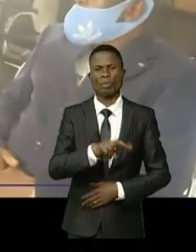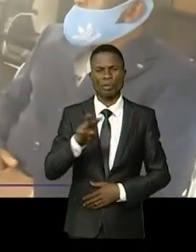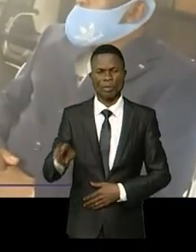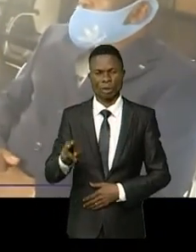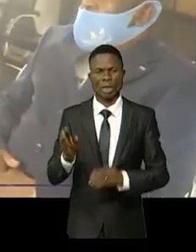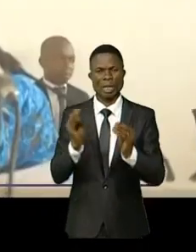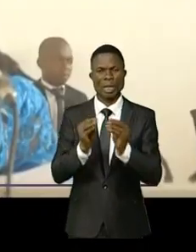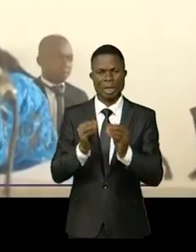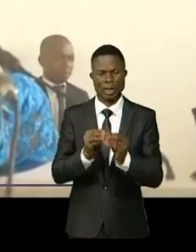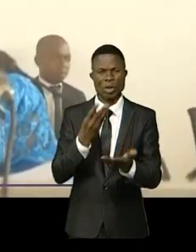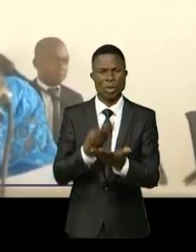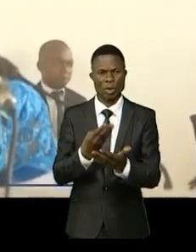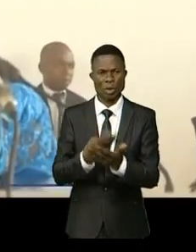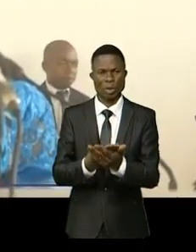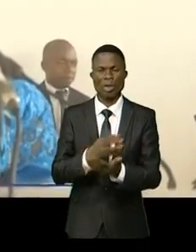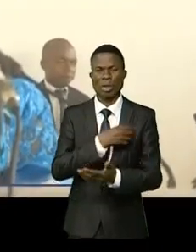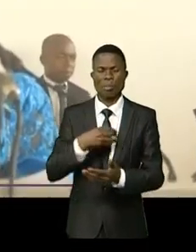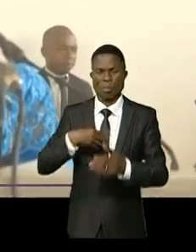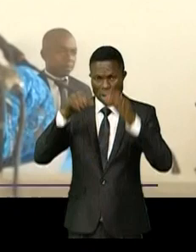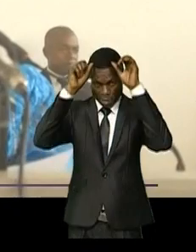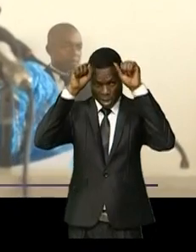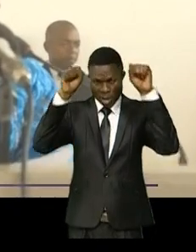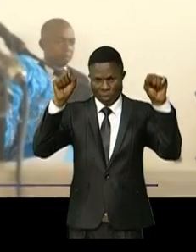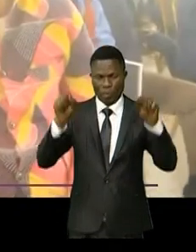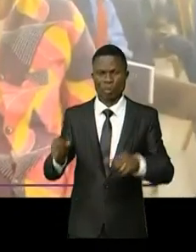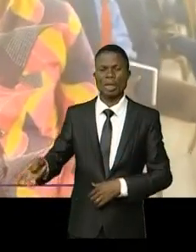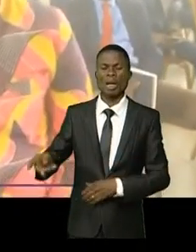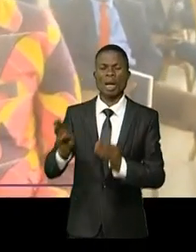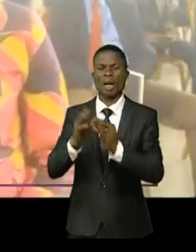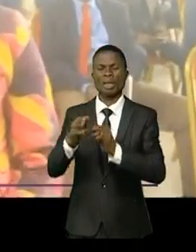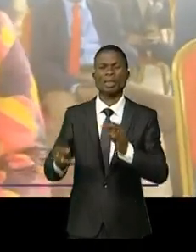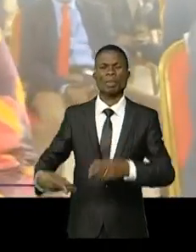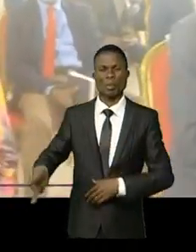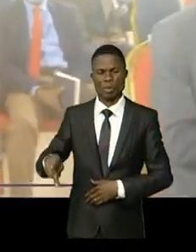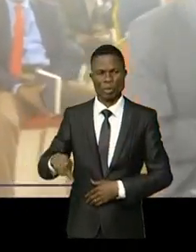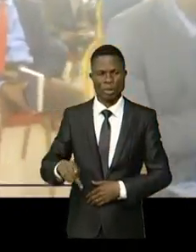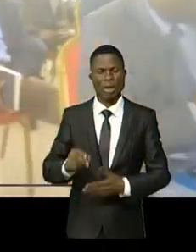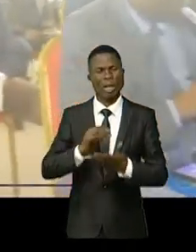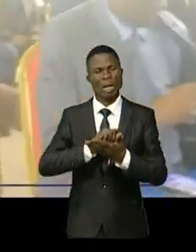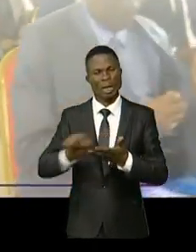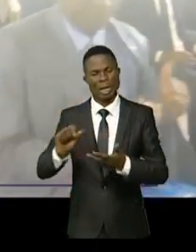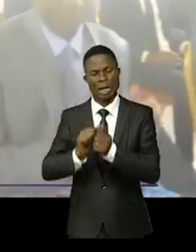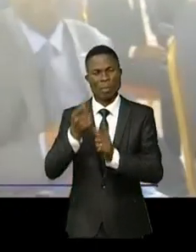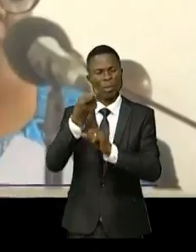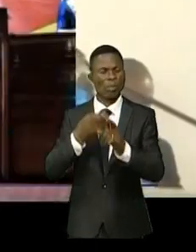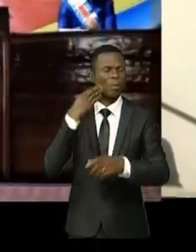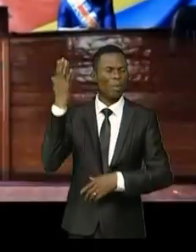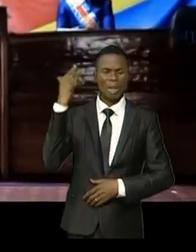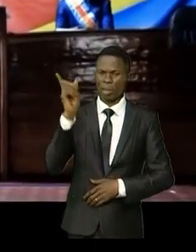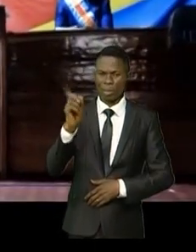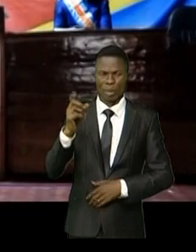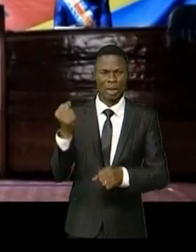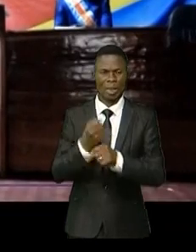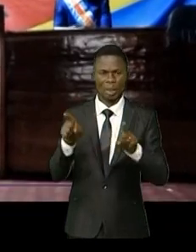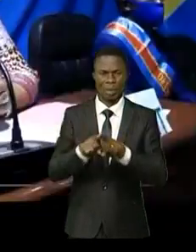session budgétaire qui, selon la présidente de l'Assemblée provinciale, n'exclut pas l'examen des matières non traitées au mois de mars dernier. Même